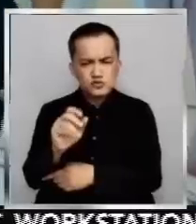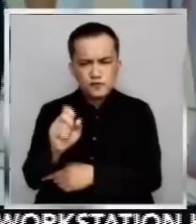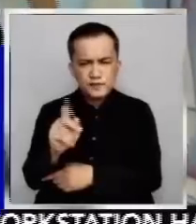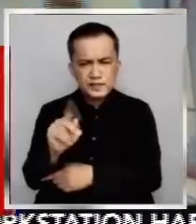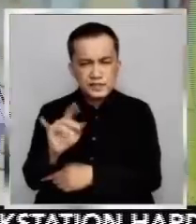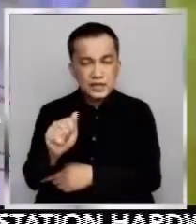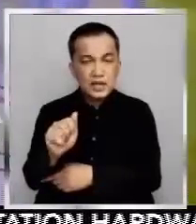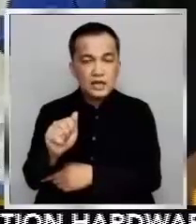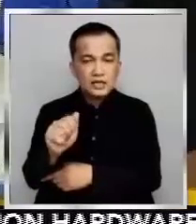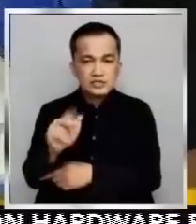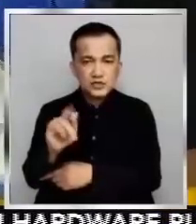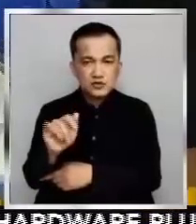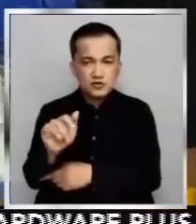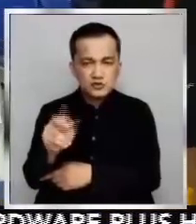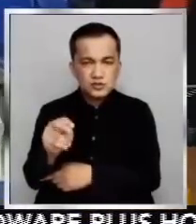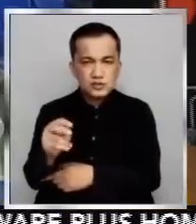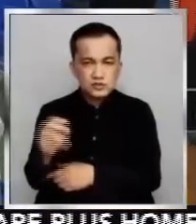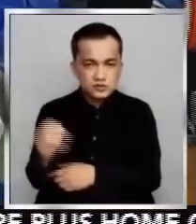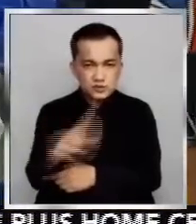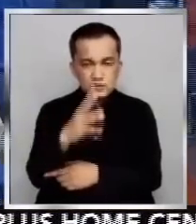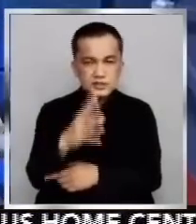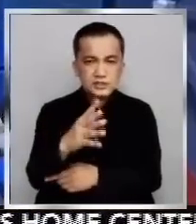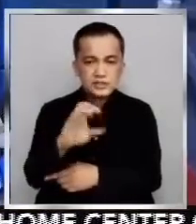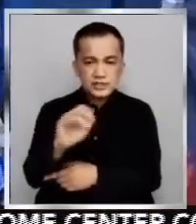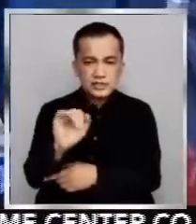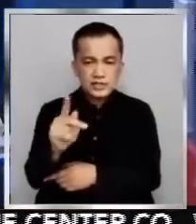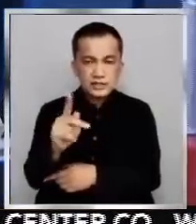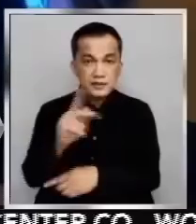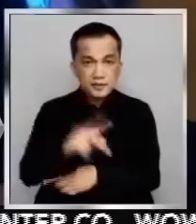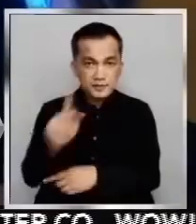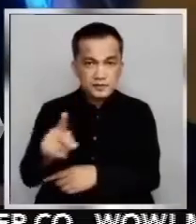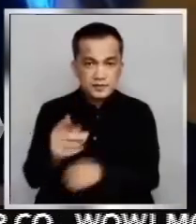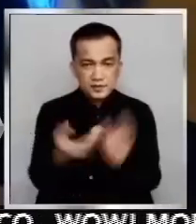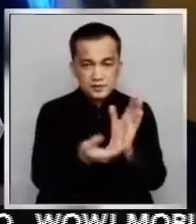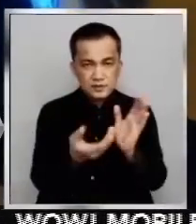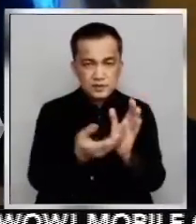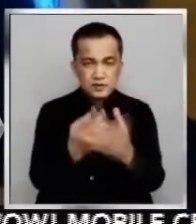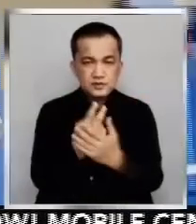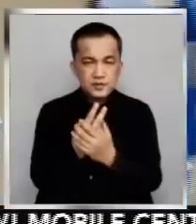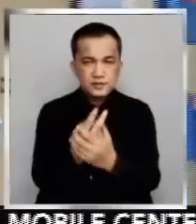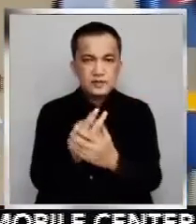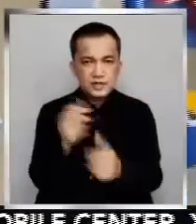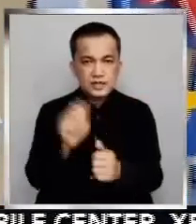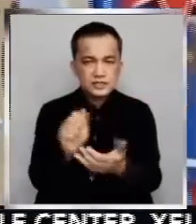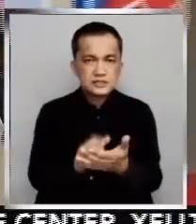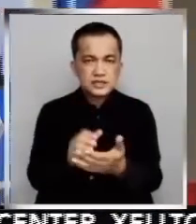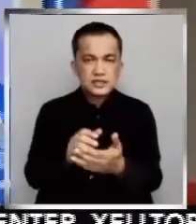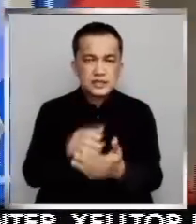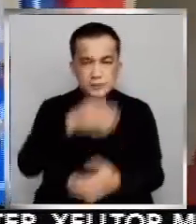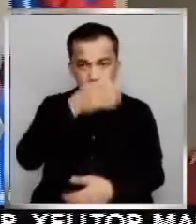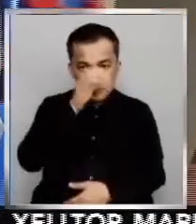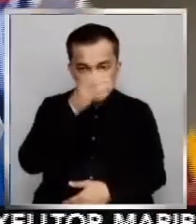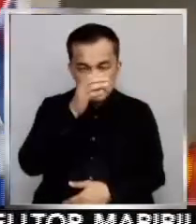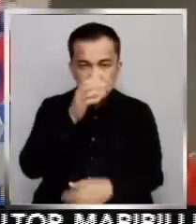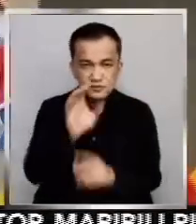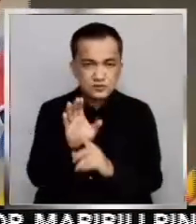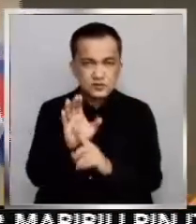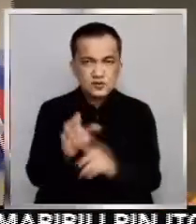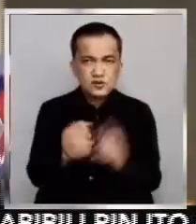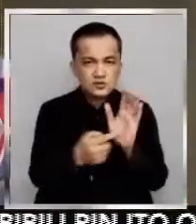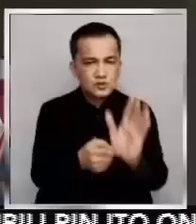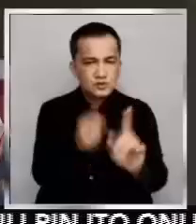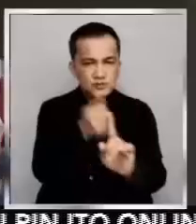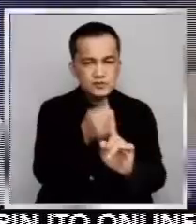sa Clark, Pampanga, tampok ang mga Voltes 5 artist play, pati cosplayers, featuring mismong si